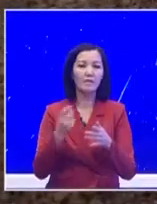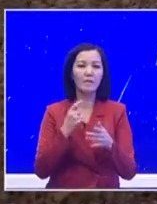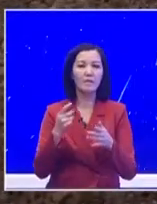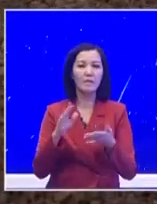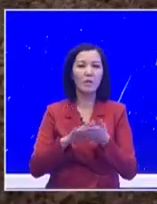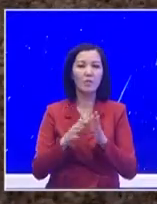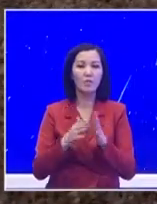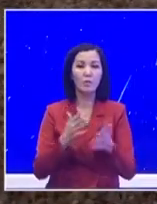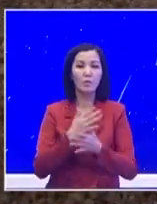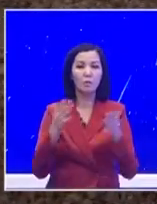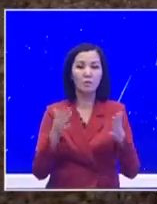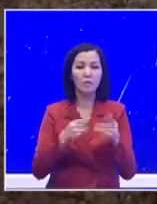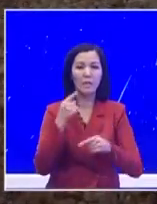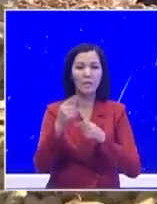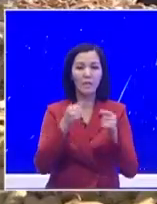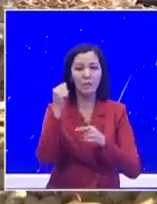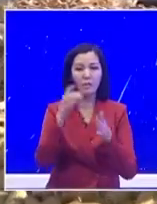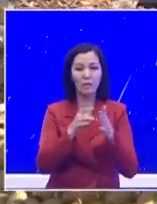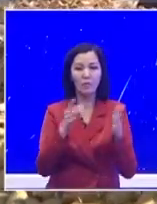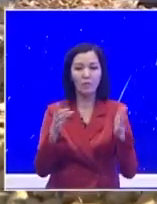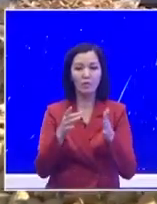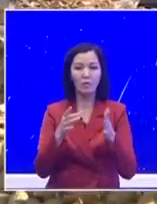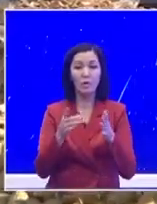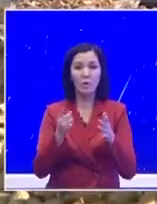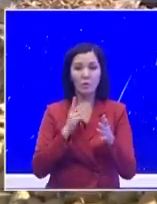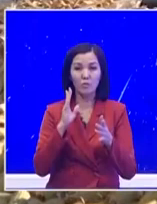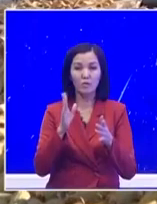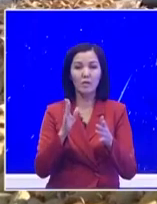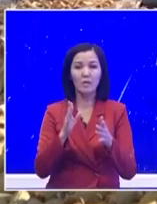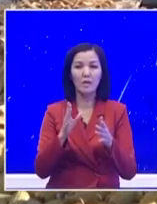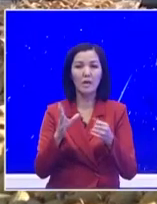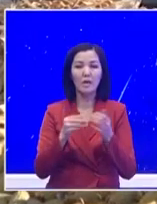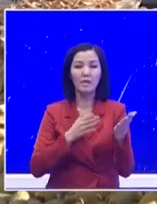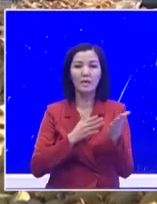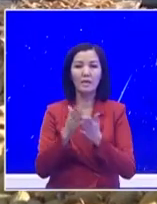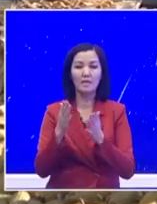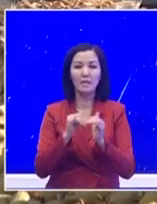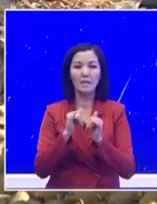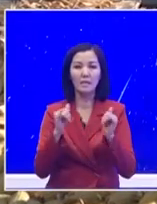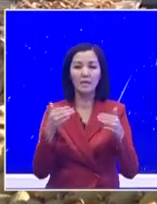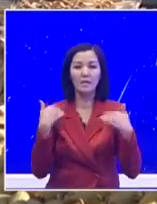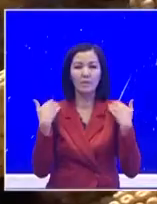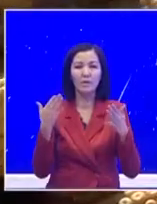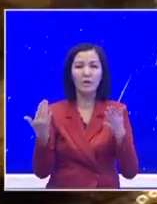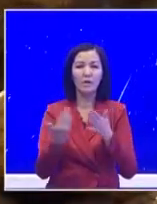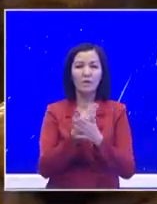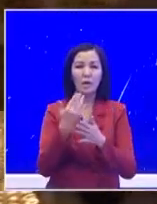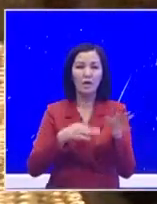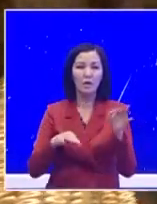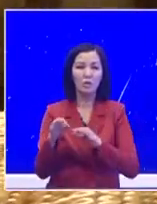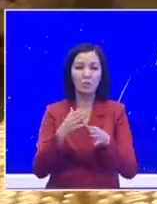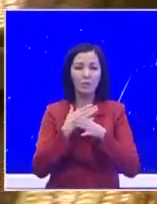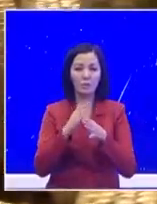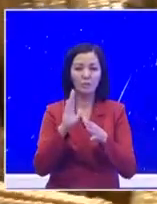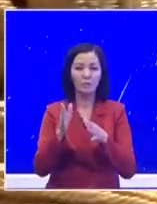зор аймақ. Бұл салада келер жылы рекордтық көрсеткіштер күтіледі. Оған агроөнеркәсіптік кешенде ұсынылып жатқан жаңашыл жобалар